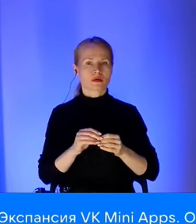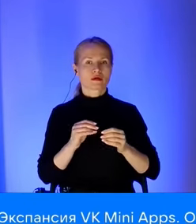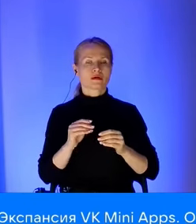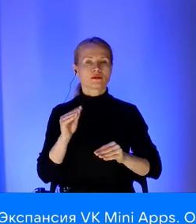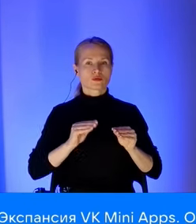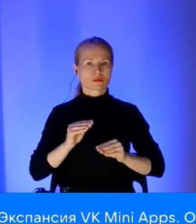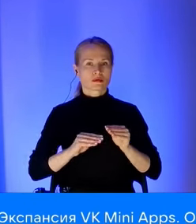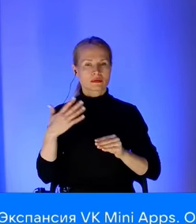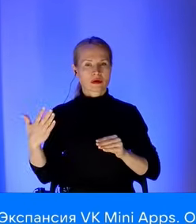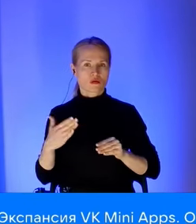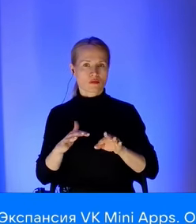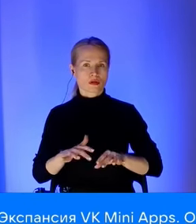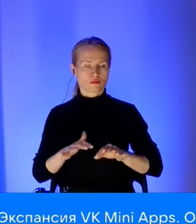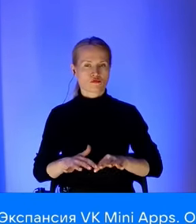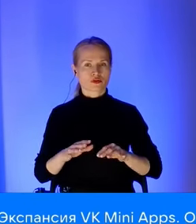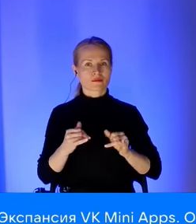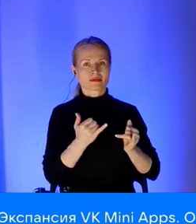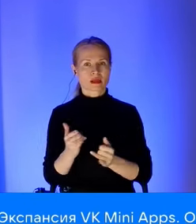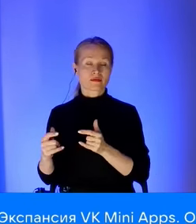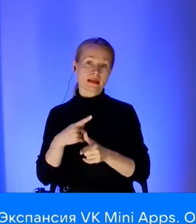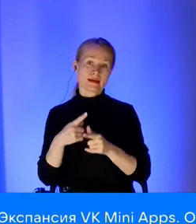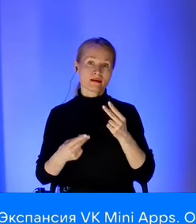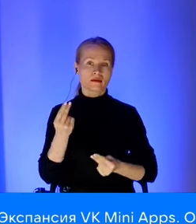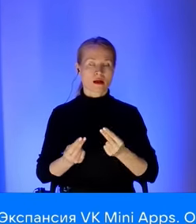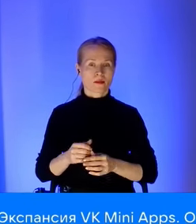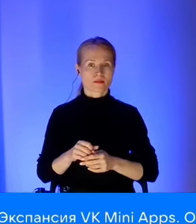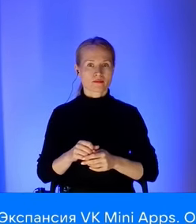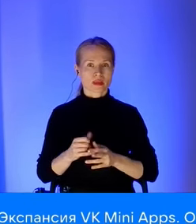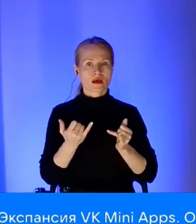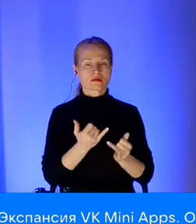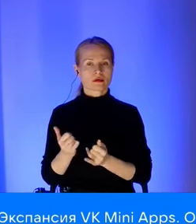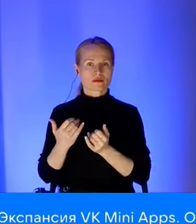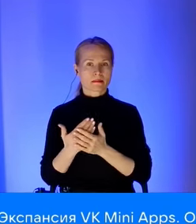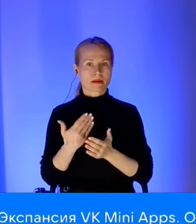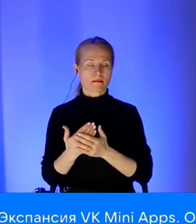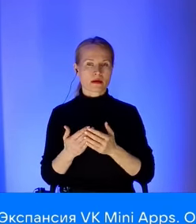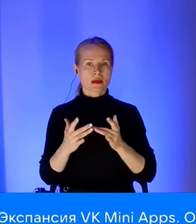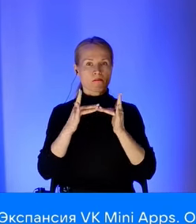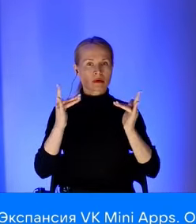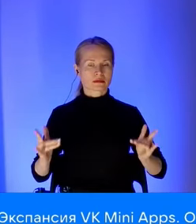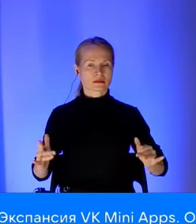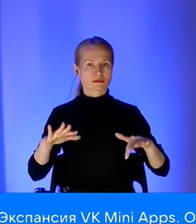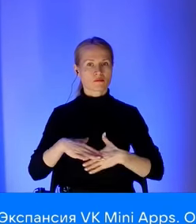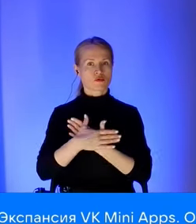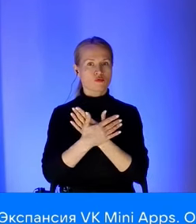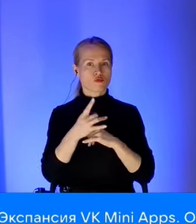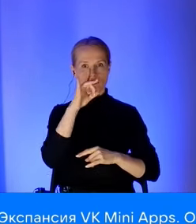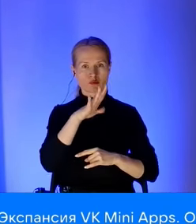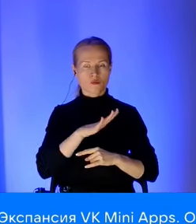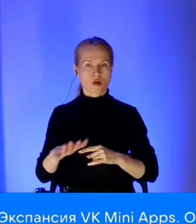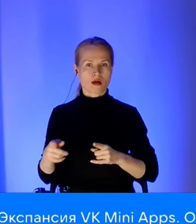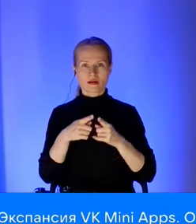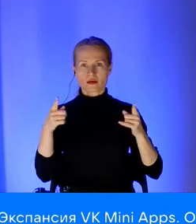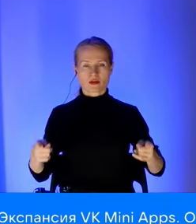сторонними разработчиками. Это может быть сервис или игра. Сервис, например, «Мосты Санкт-Петербурга», очень популярен в период